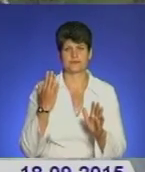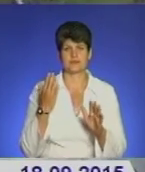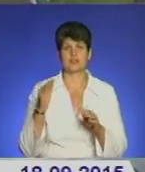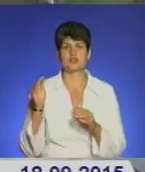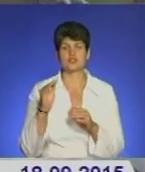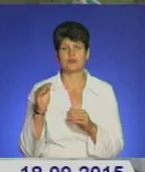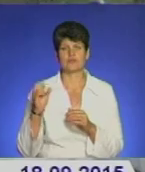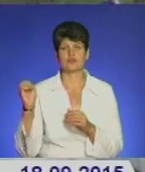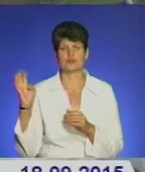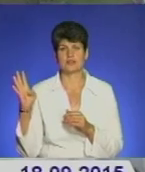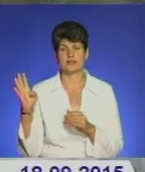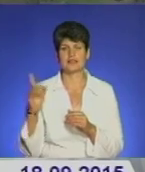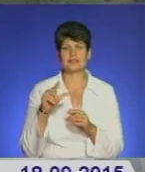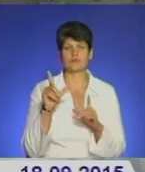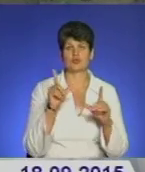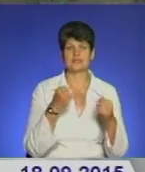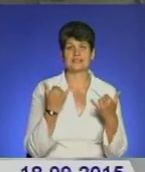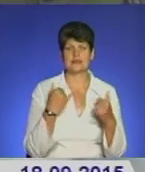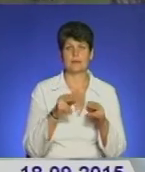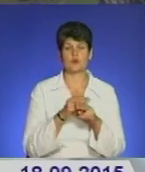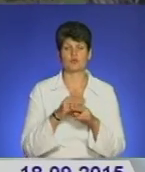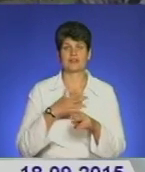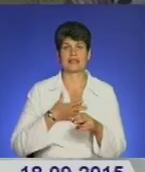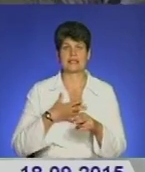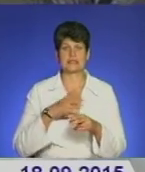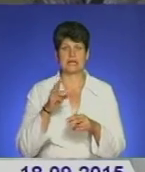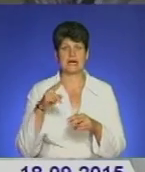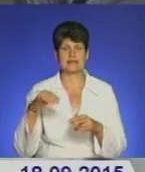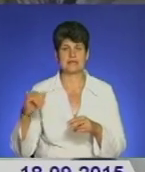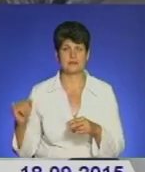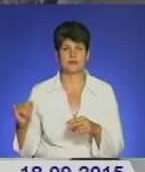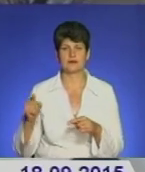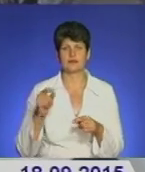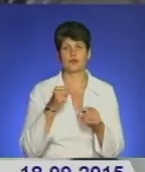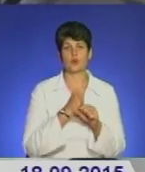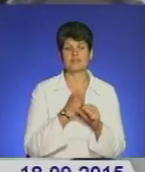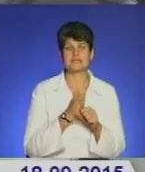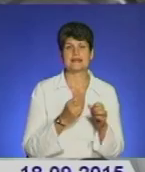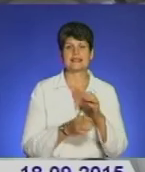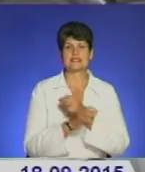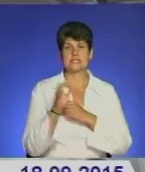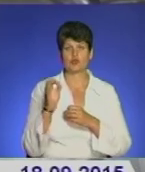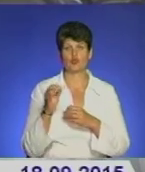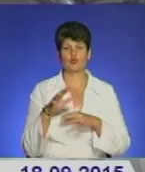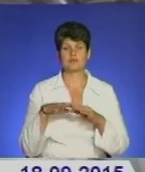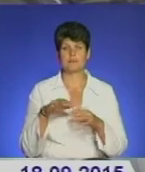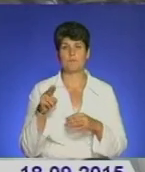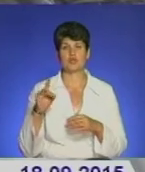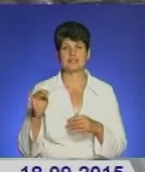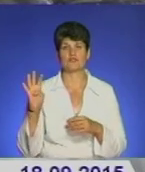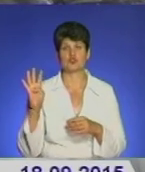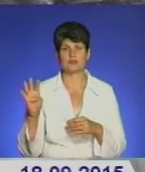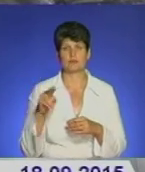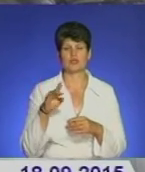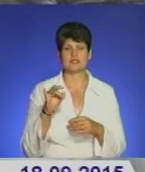Живого 14, і ті проїзди, які відремонтовані зараз на Канаді, і ті проїзди, які зараз робляться на Східному масиві, це Протасевича 4, Протасевича 6,